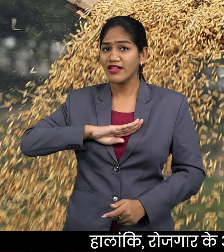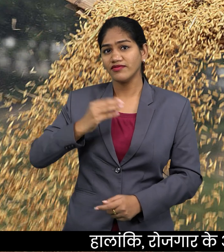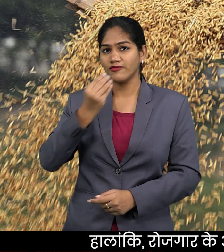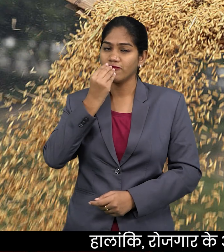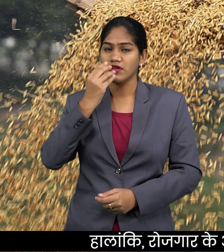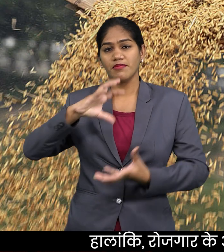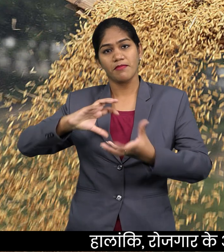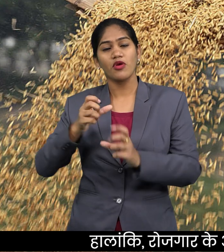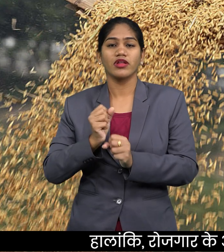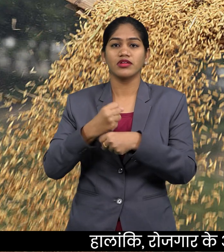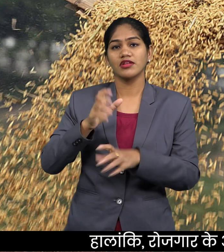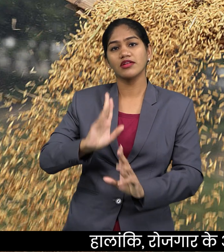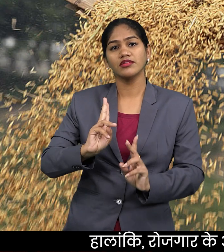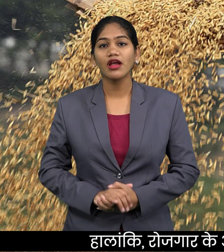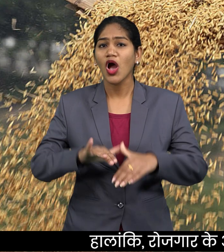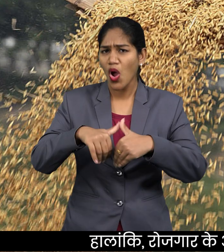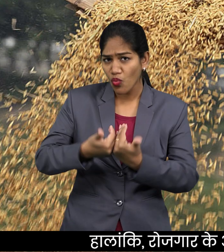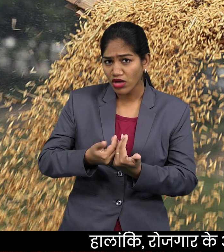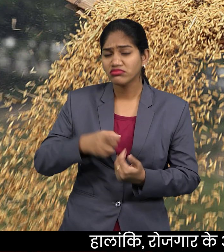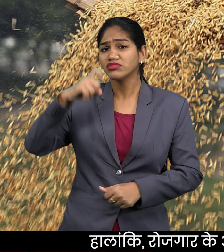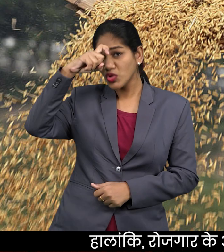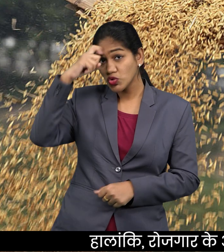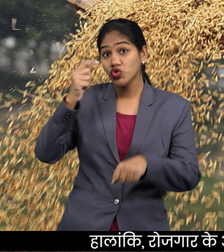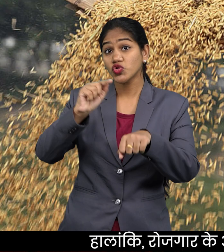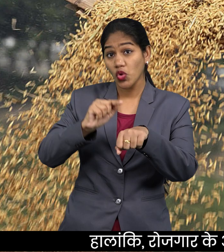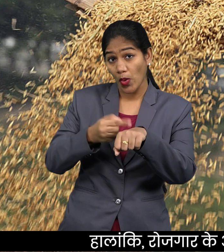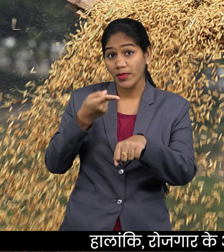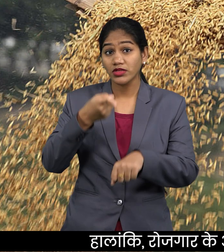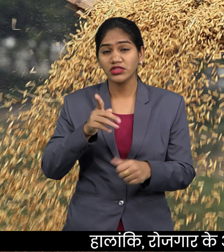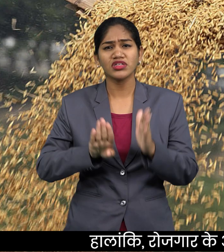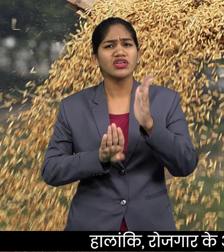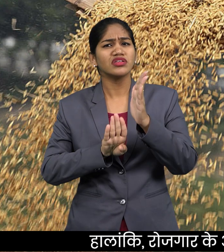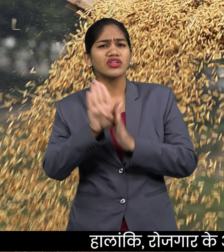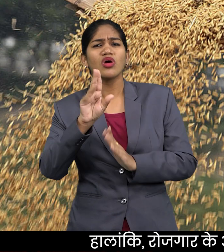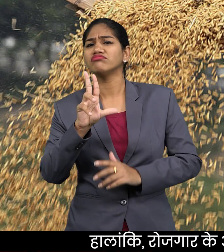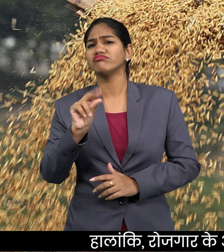हालांकि रोजगार के अवसर उतने नहीं बढ़े जितने बढ़ने चाहिए थे।